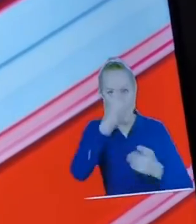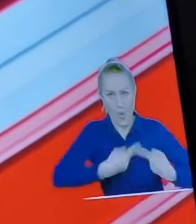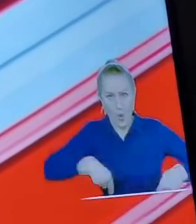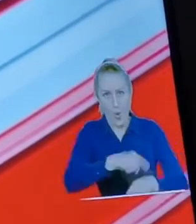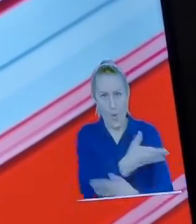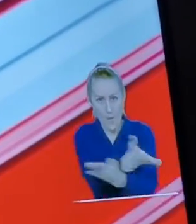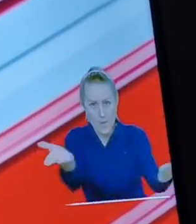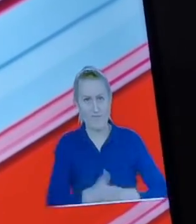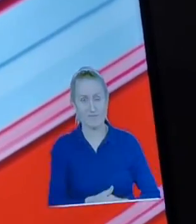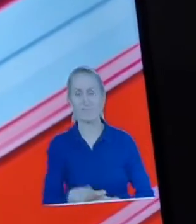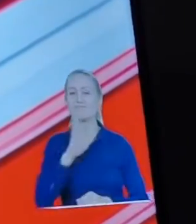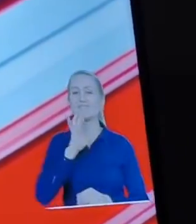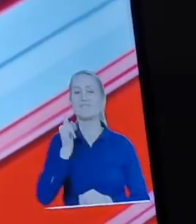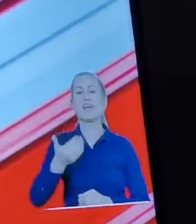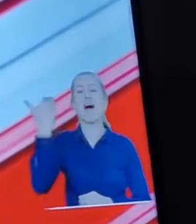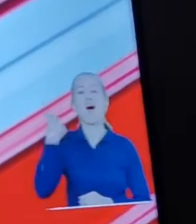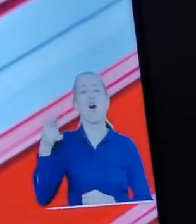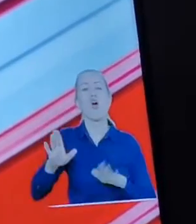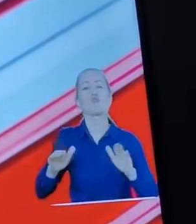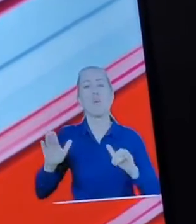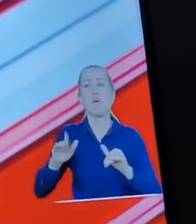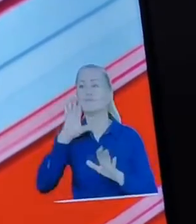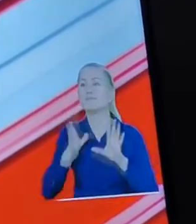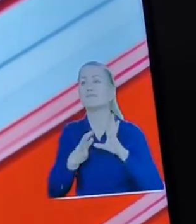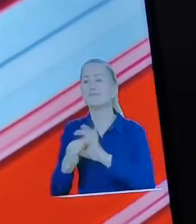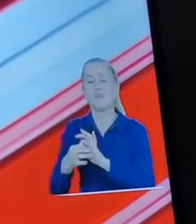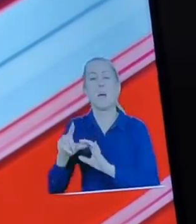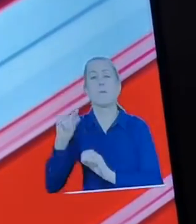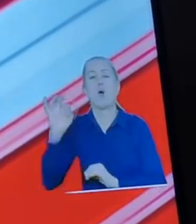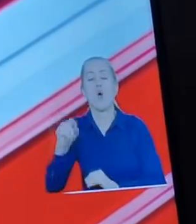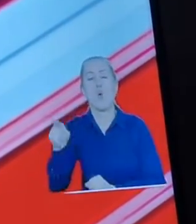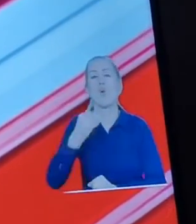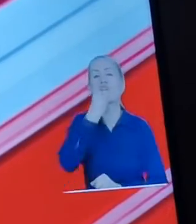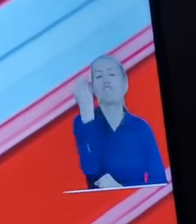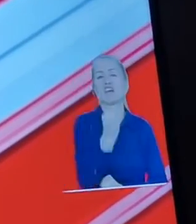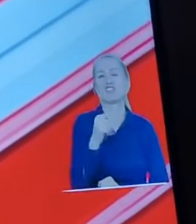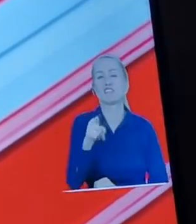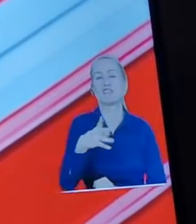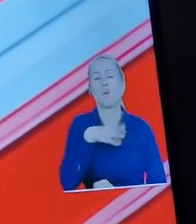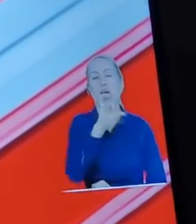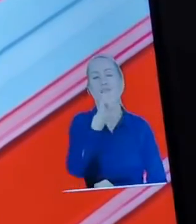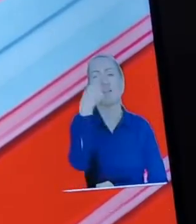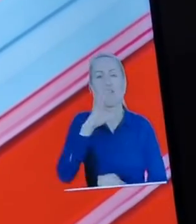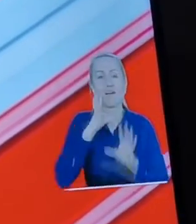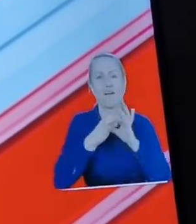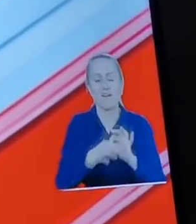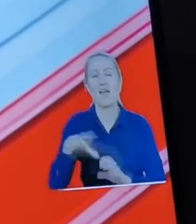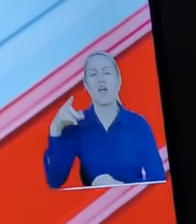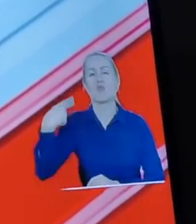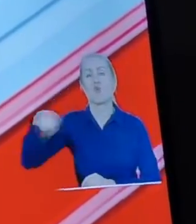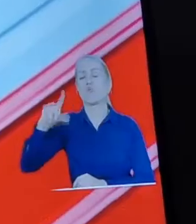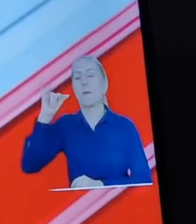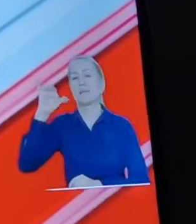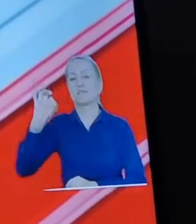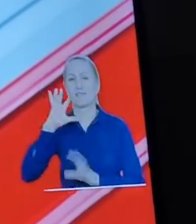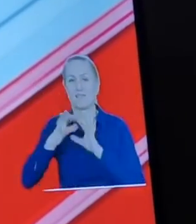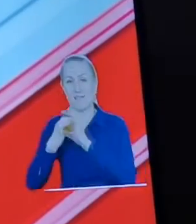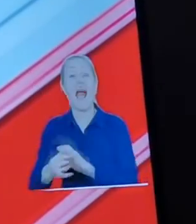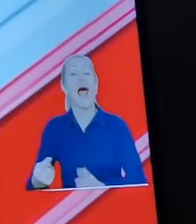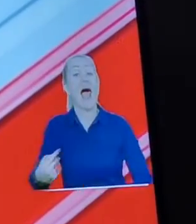tak jak Bronisław Komorowski do końca pozostał platformerski, Aleksander Kwaśniewski SLD-owski, Andrzej Duda PiS-owski, tak